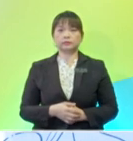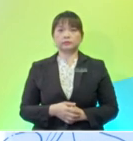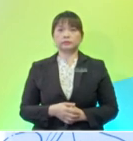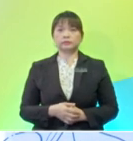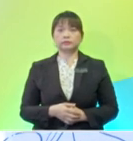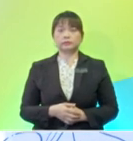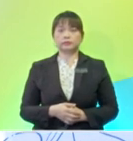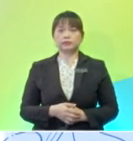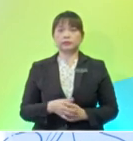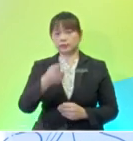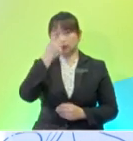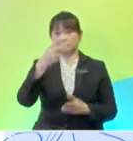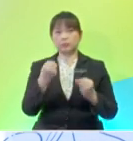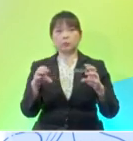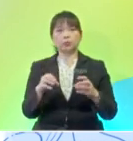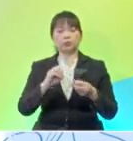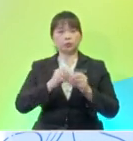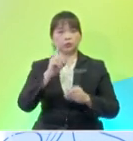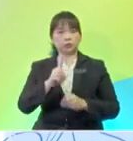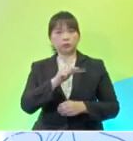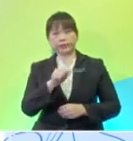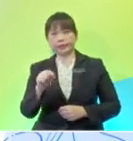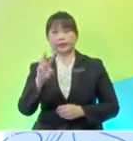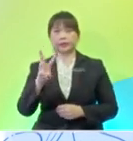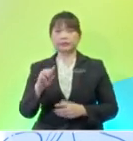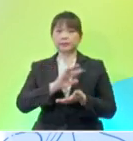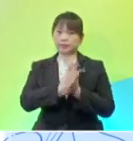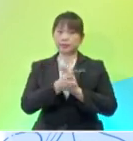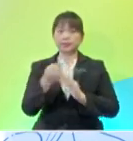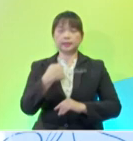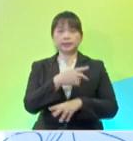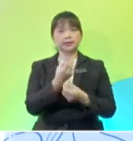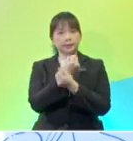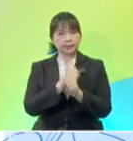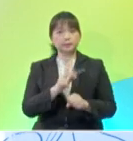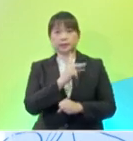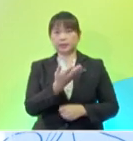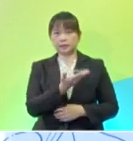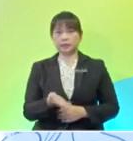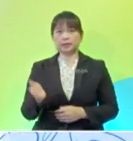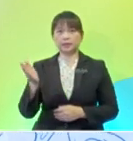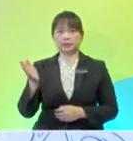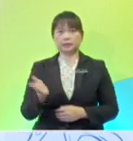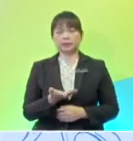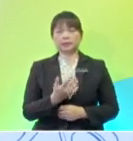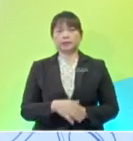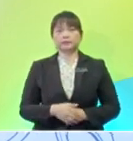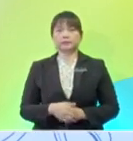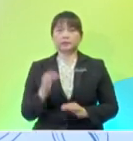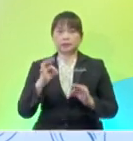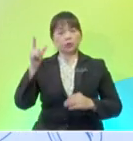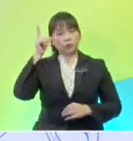6 jadi kita siapkan lengkung tuh kalau sampai habis